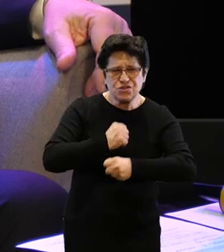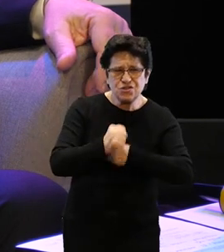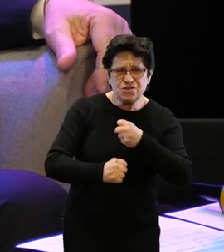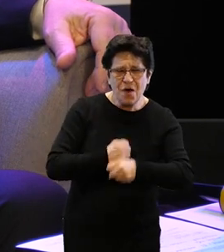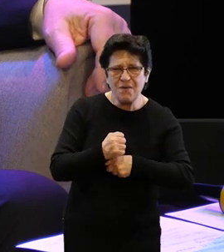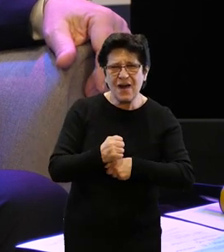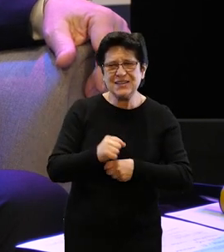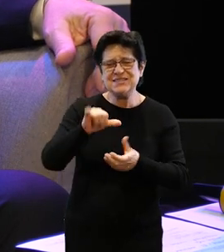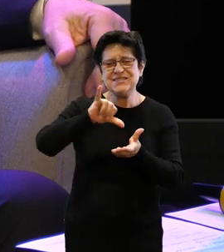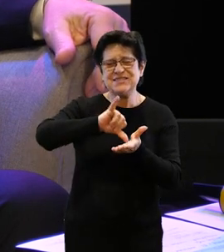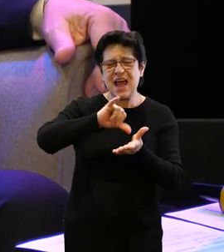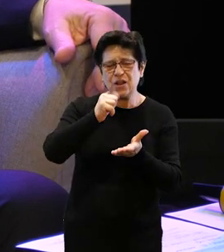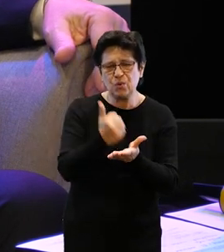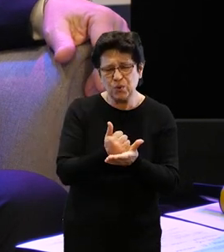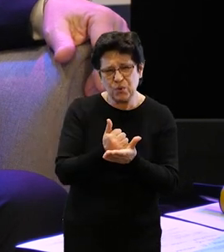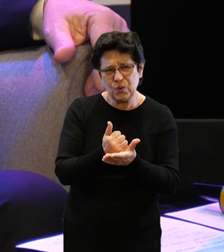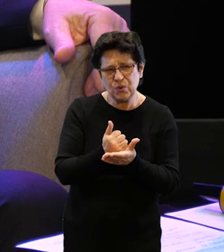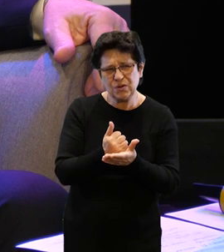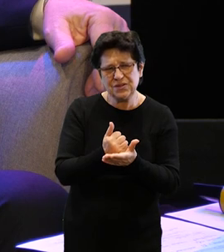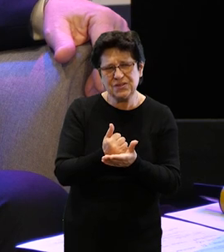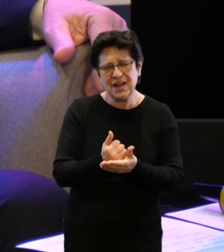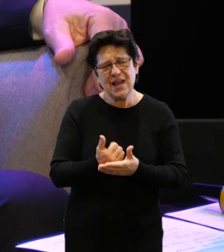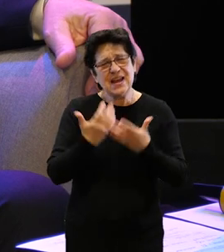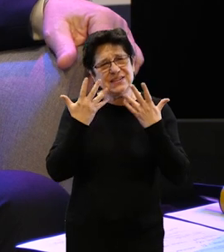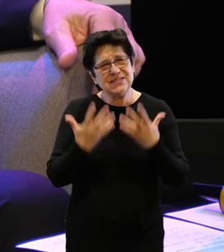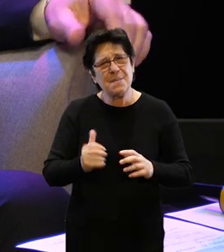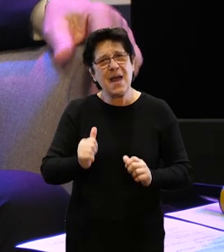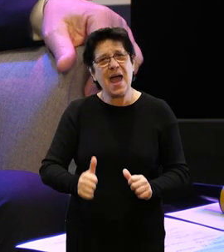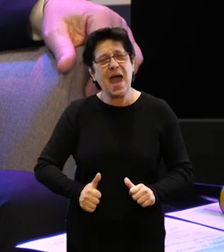powiedzieć status ale chcielibyśmy żebyśmy zostali